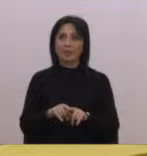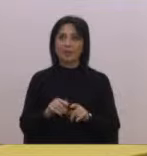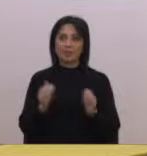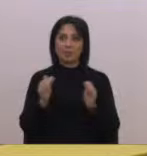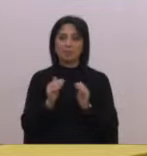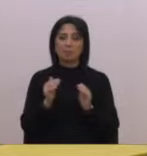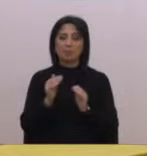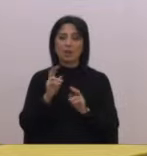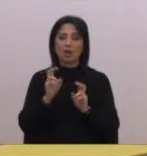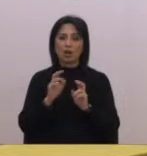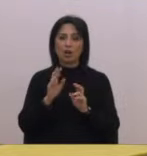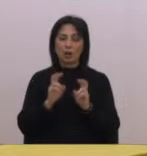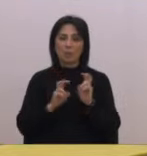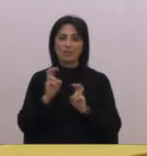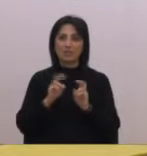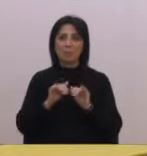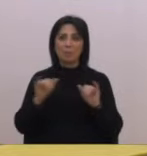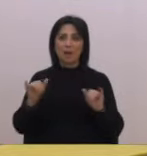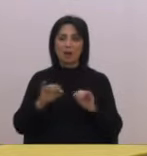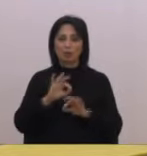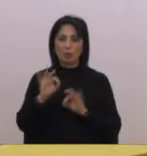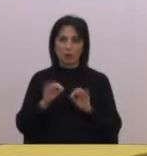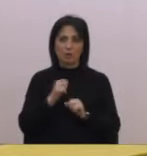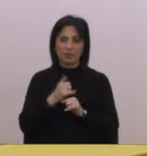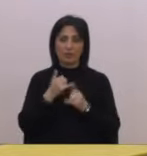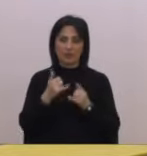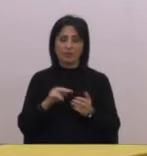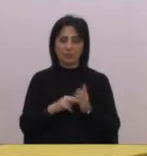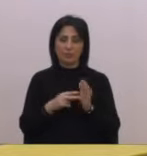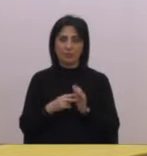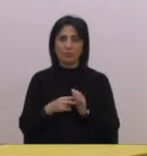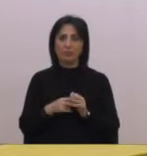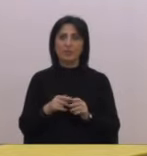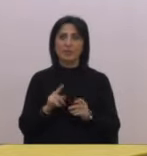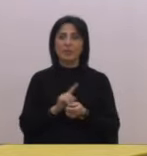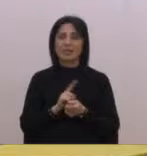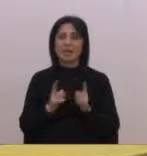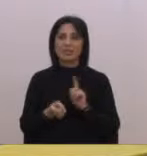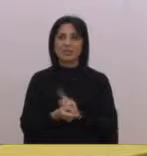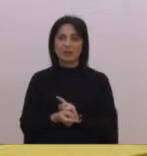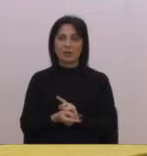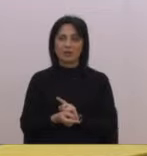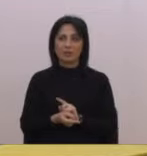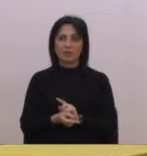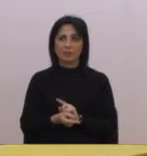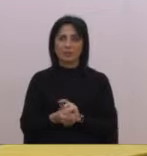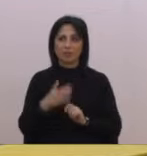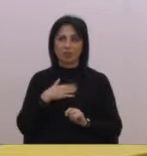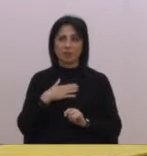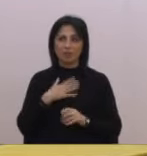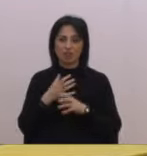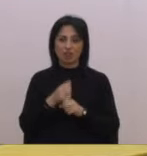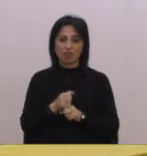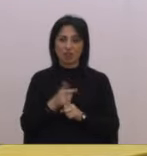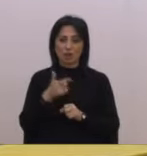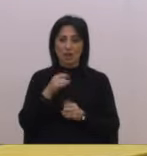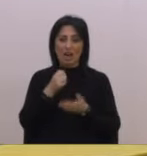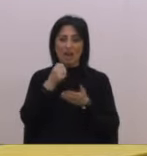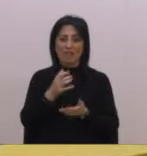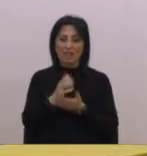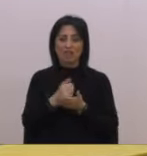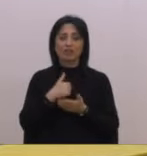მიკრომეწარმეობის ხელშესაწყობად უფრო ფართომასშტაბიან პროექტს გეგმავთ, ნაცვლად ჩვენი შეზღუდული საგრანტო